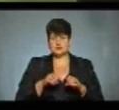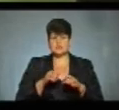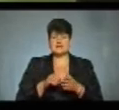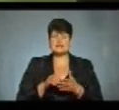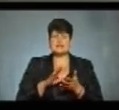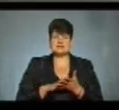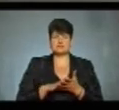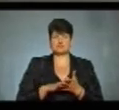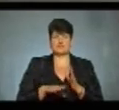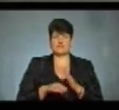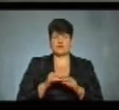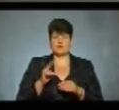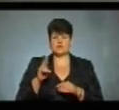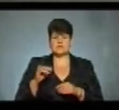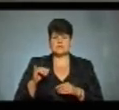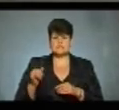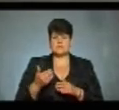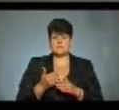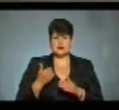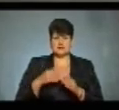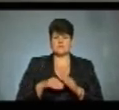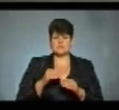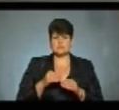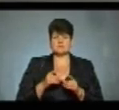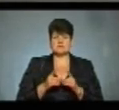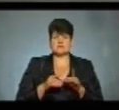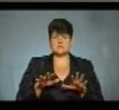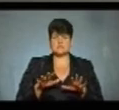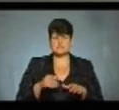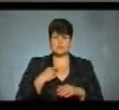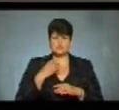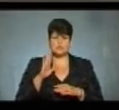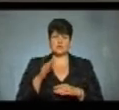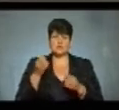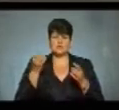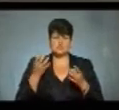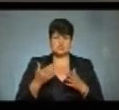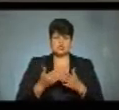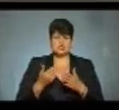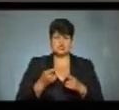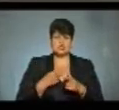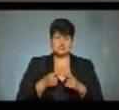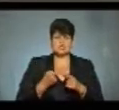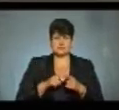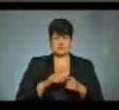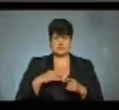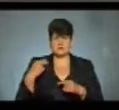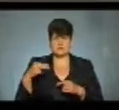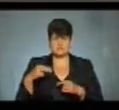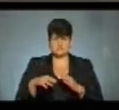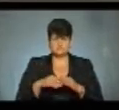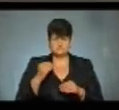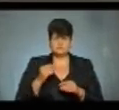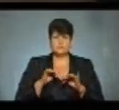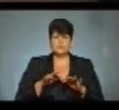виборців Ірини Бурди, перед парламентськими виборами змінити місце голосування буде простіше, ніж це було перед президентськими цього року. Процедура зміни